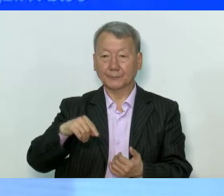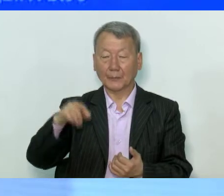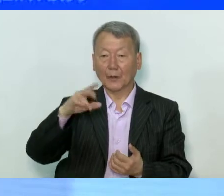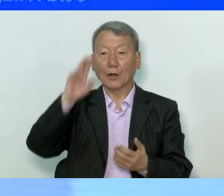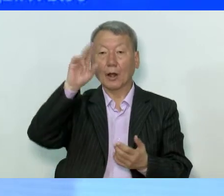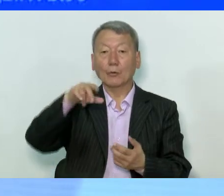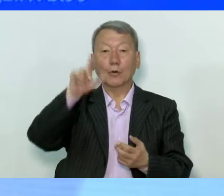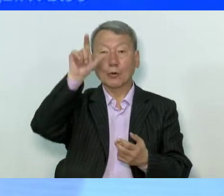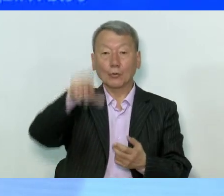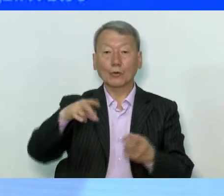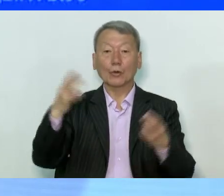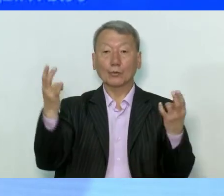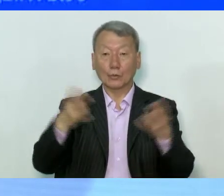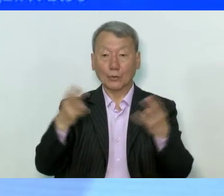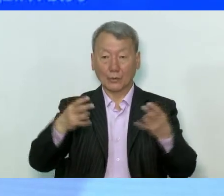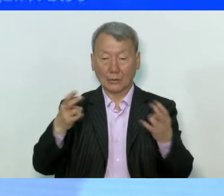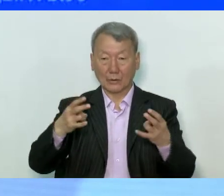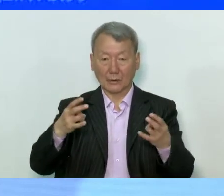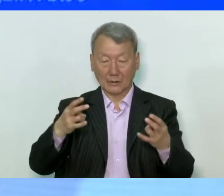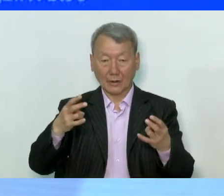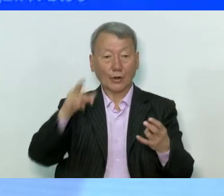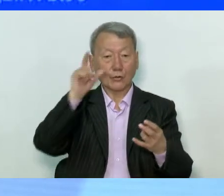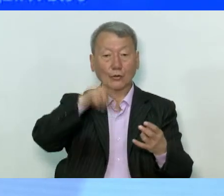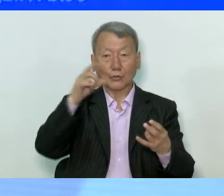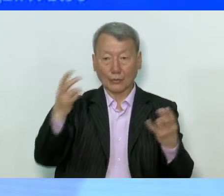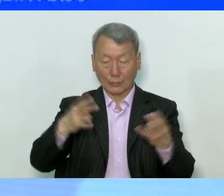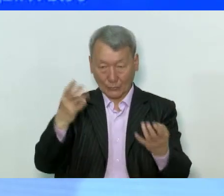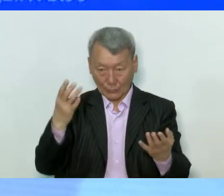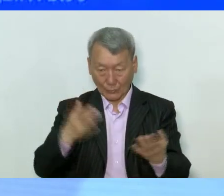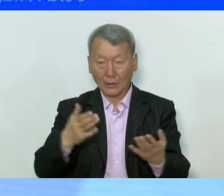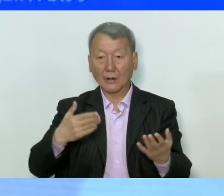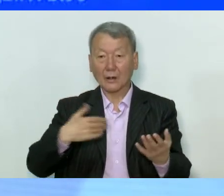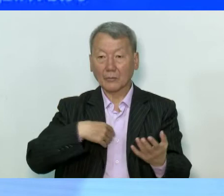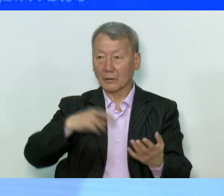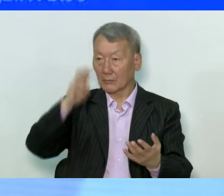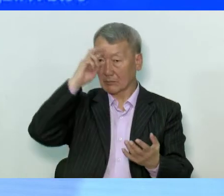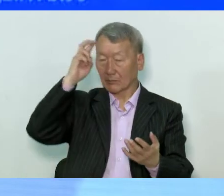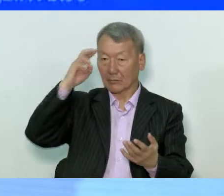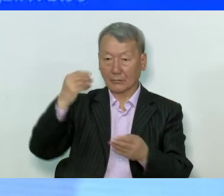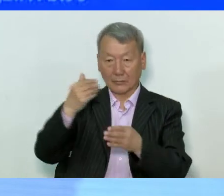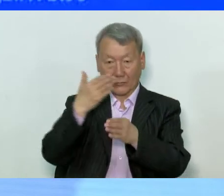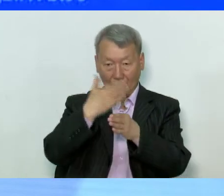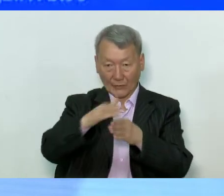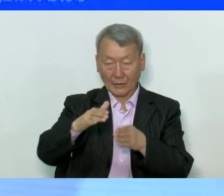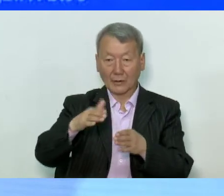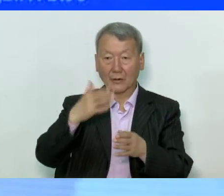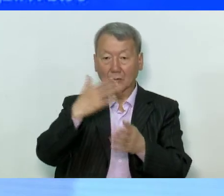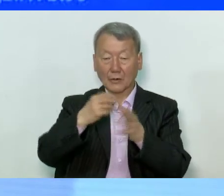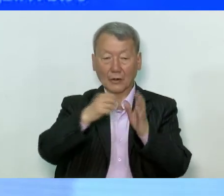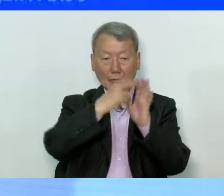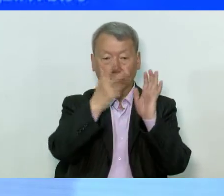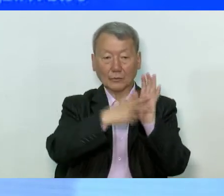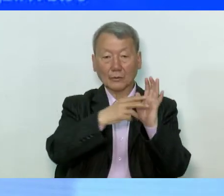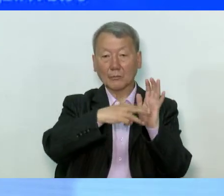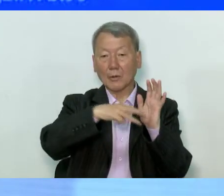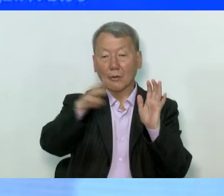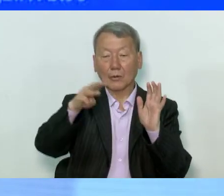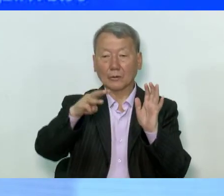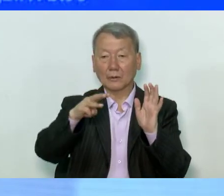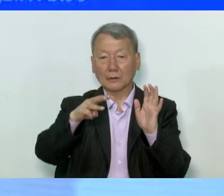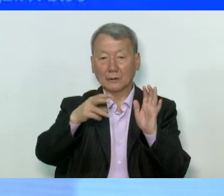муктаж болгон үй бүлөлөргө калктын аярлуу катмарларына деп туруп өкмөттөн атайын акча бөлүндү. Бул